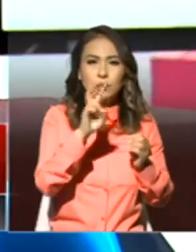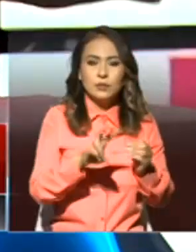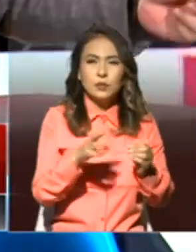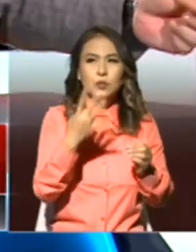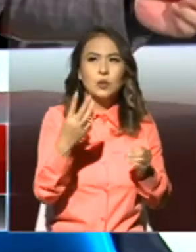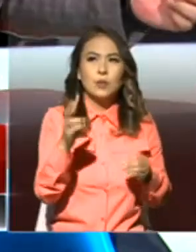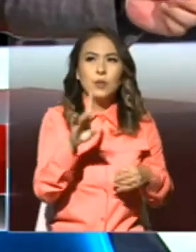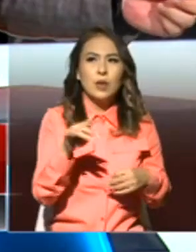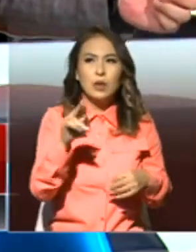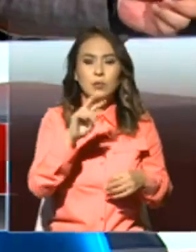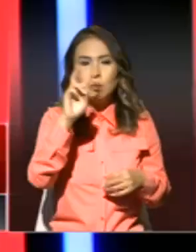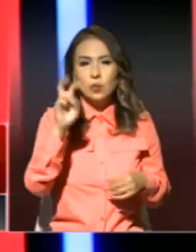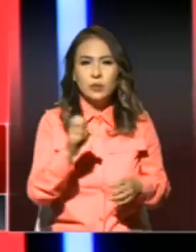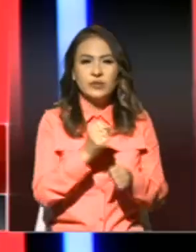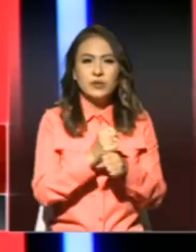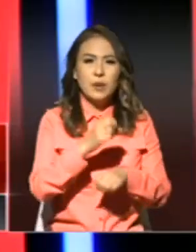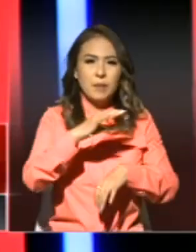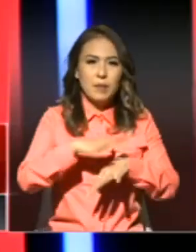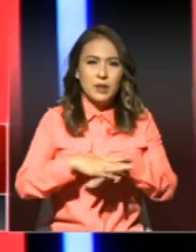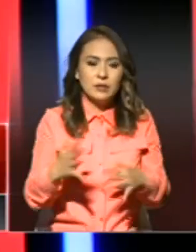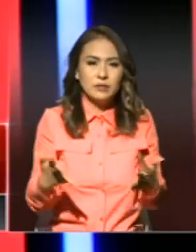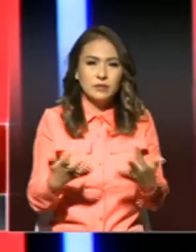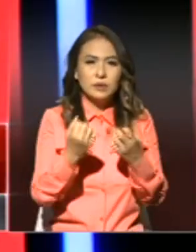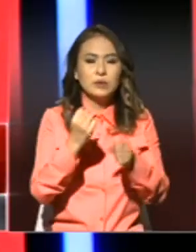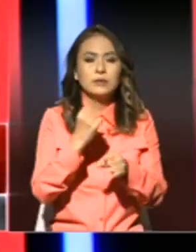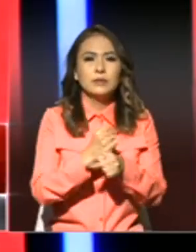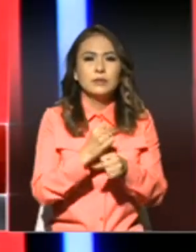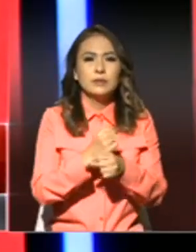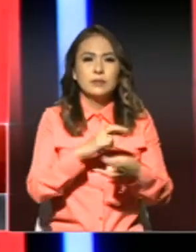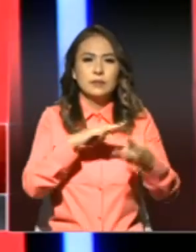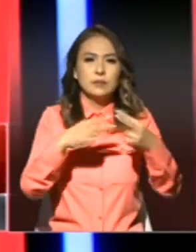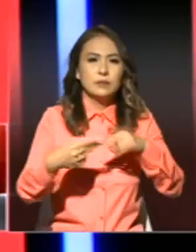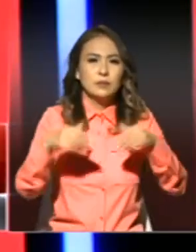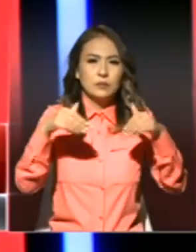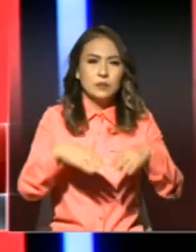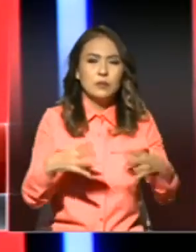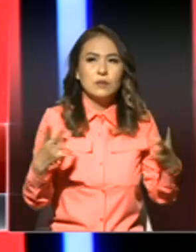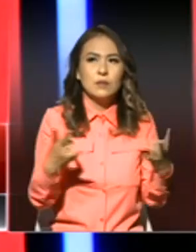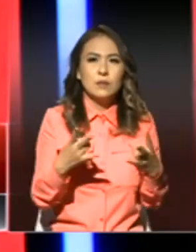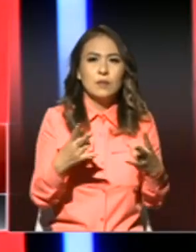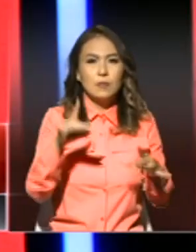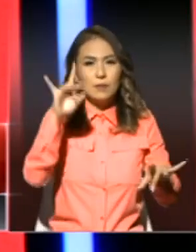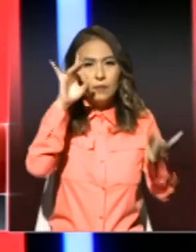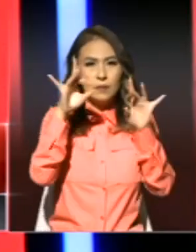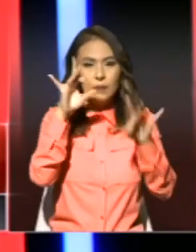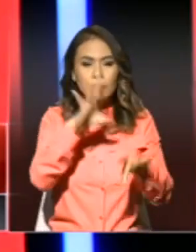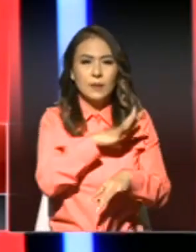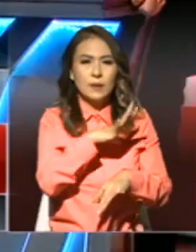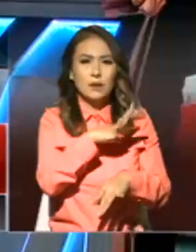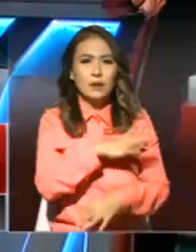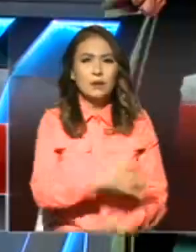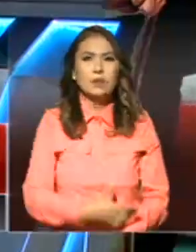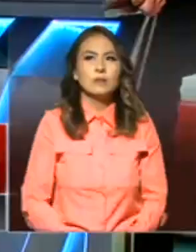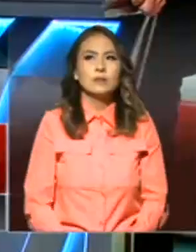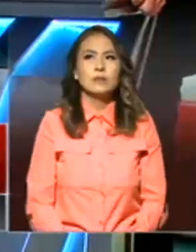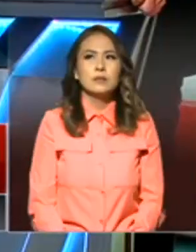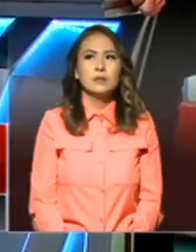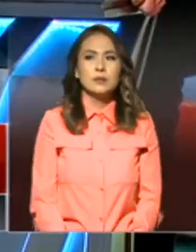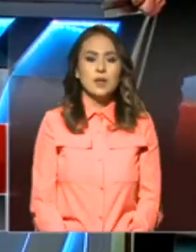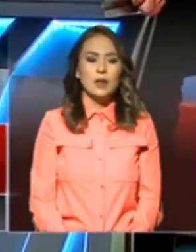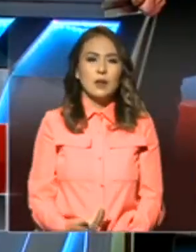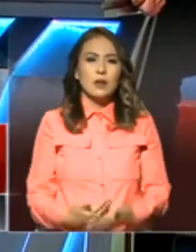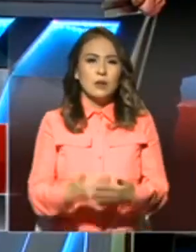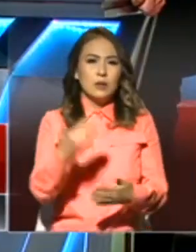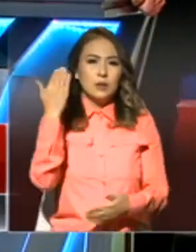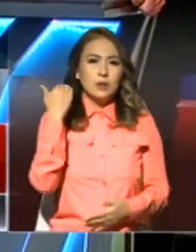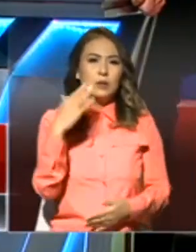долларды банктерді құтқару үшін берді, 2 миллиард долларды үлескерлердің мәселесін шешу үшін берді. Амал жоқ сондай қадамға келді. Ол кезде заман болды, себебі ол